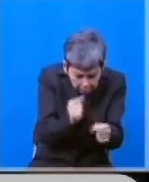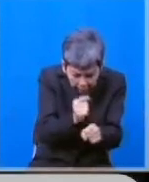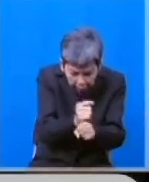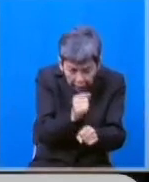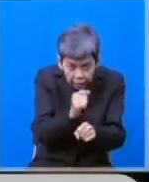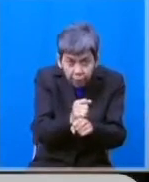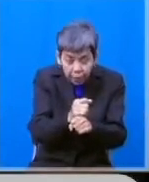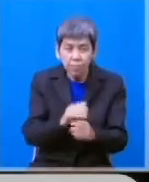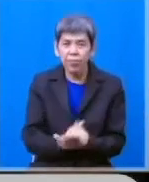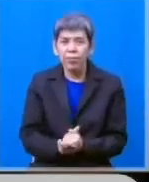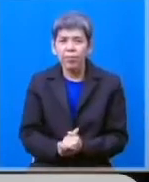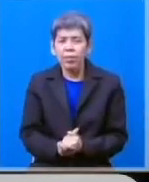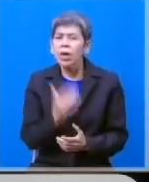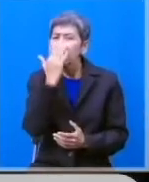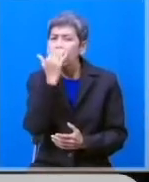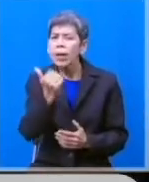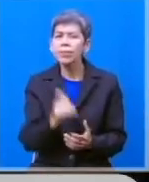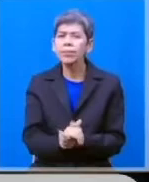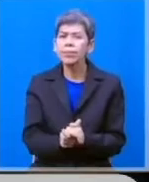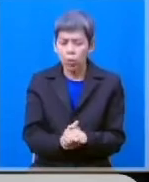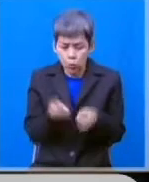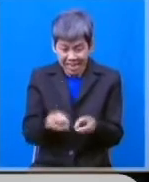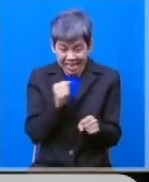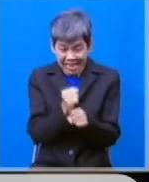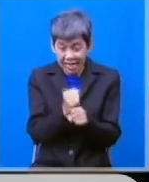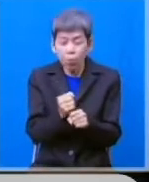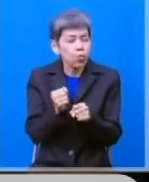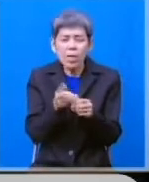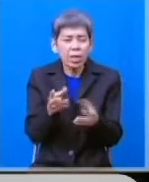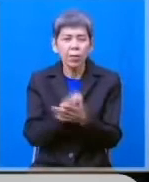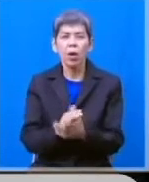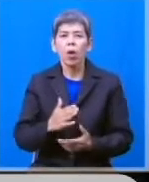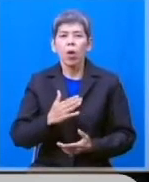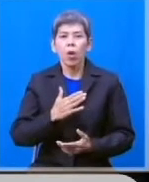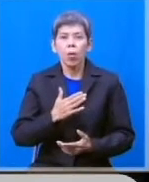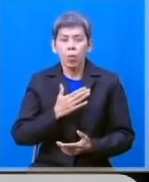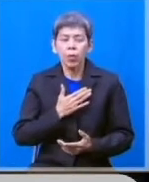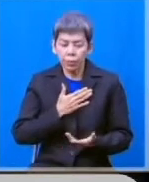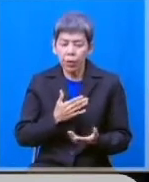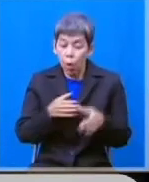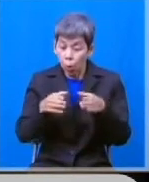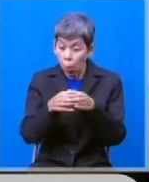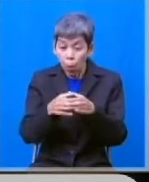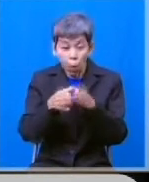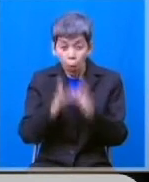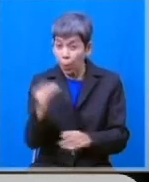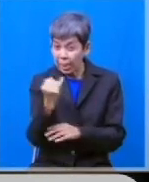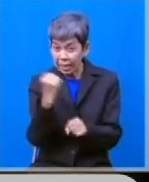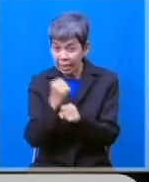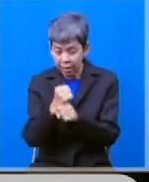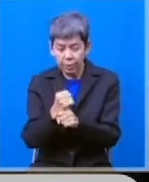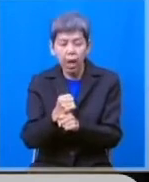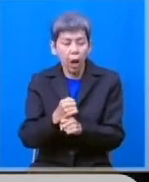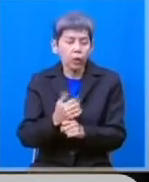ในทุกส่วนเพราะว่ากระบวนการหรืออะไรก็แล้วแต่นะครับผมไม่ใช่คำนั้นนะครับกลุ่มคนร้ายนะครับก็คงมีบท